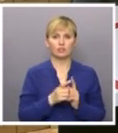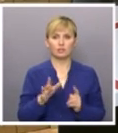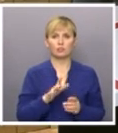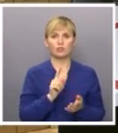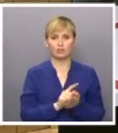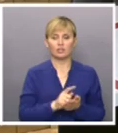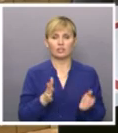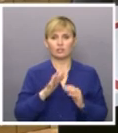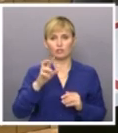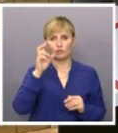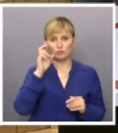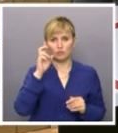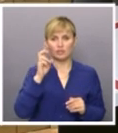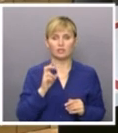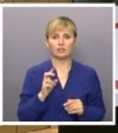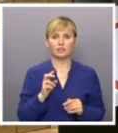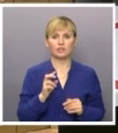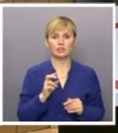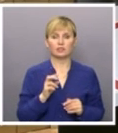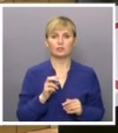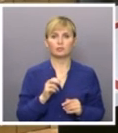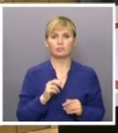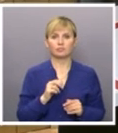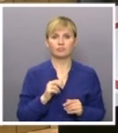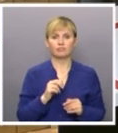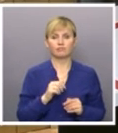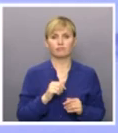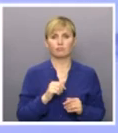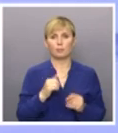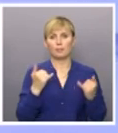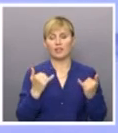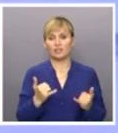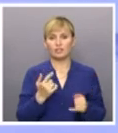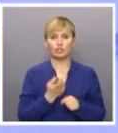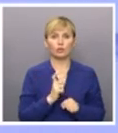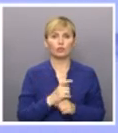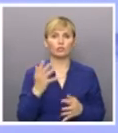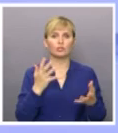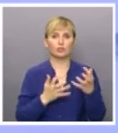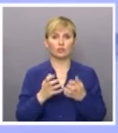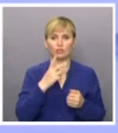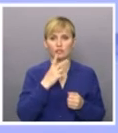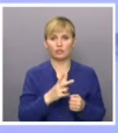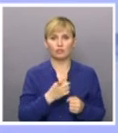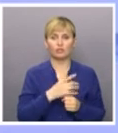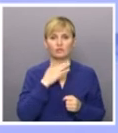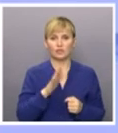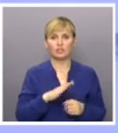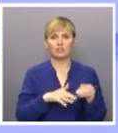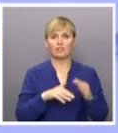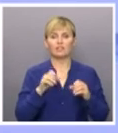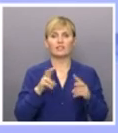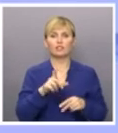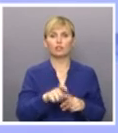оставаться внимание государства к отрасли. Да. Сейчас очень серьезно сказывается вопрос еще с недостатком квалифицированных